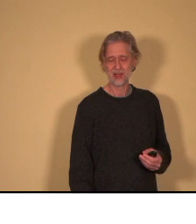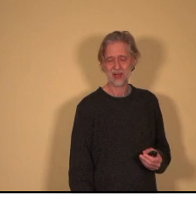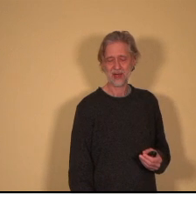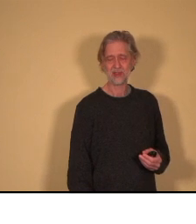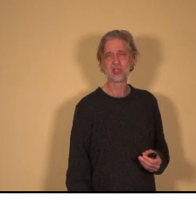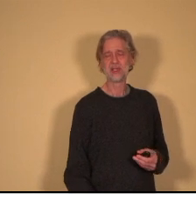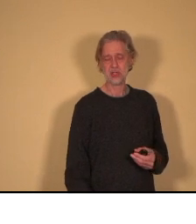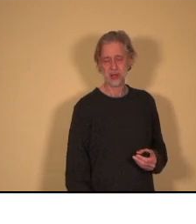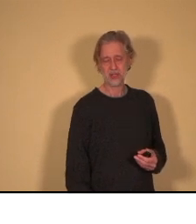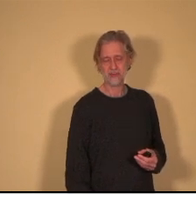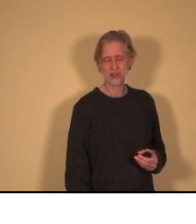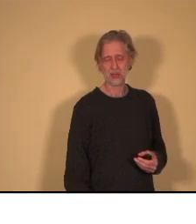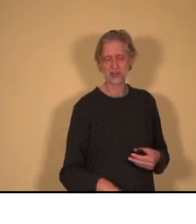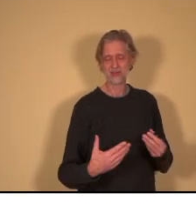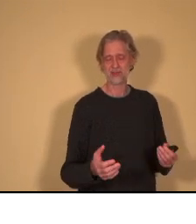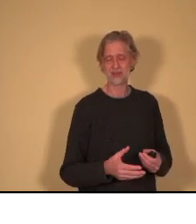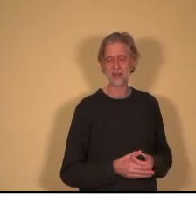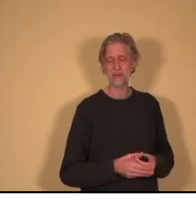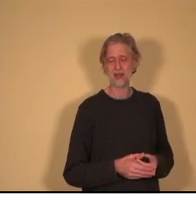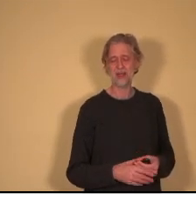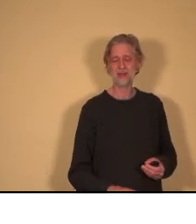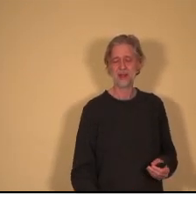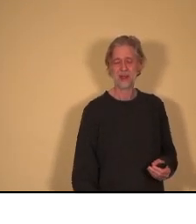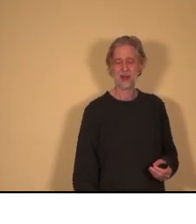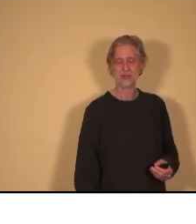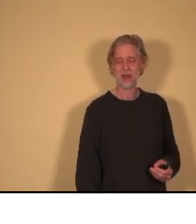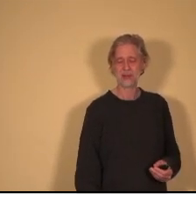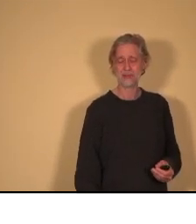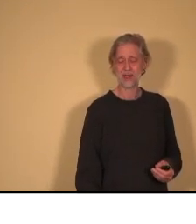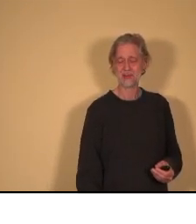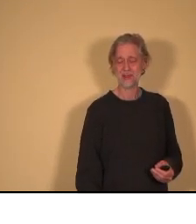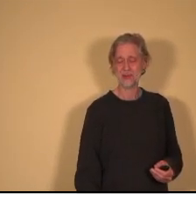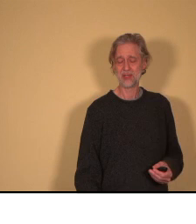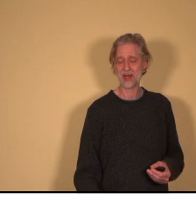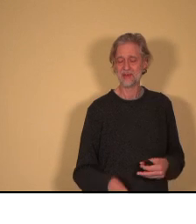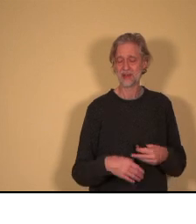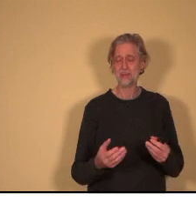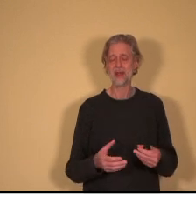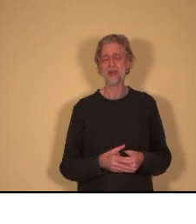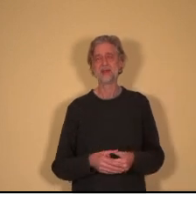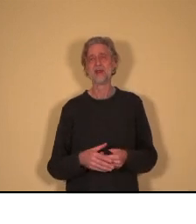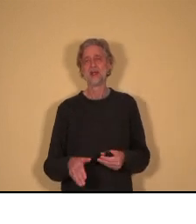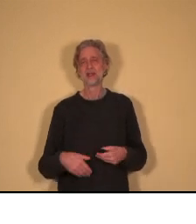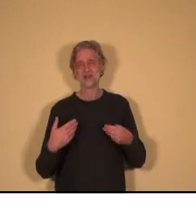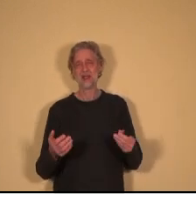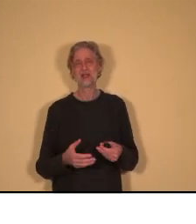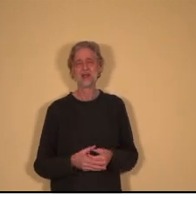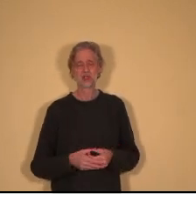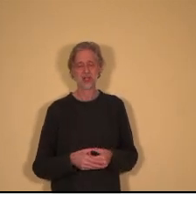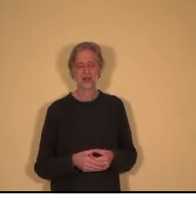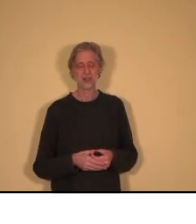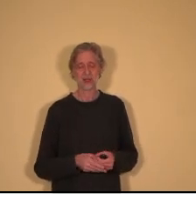dieses Eisschild instabil wird. Und auch das ist ein Kippelement. Auf die Art und Weise sehen wir, wie die einzelnen Kippelemente